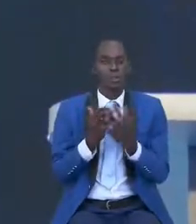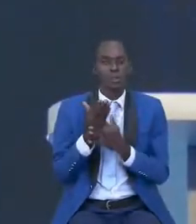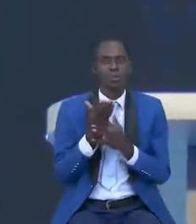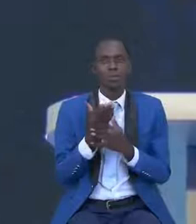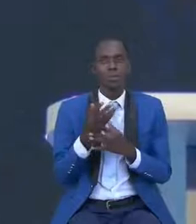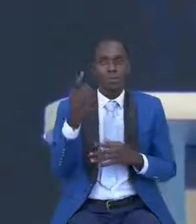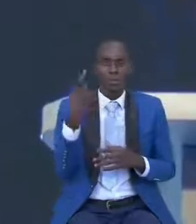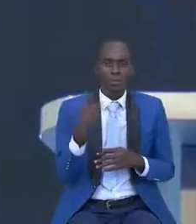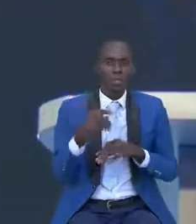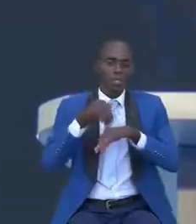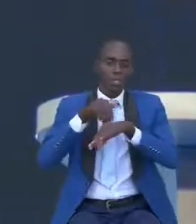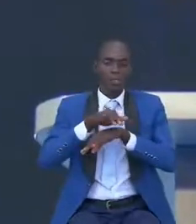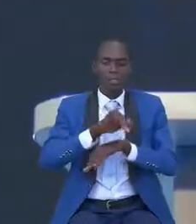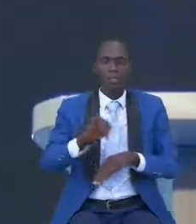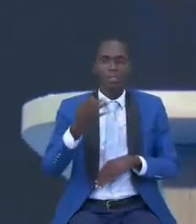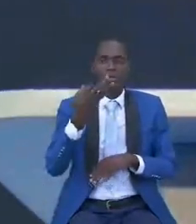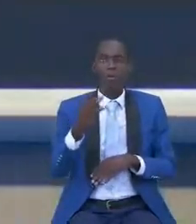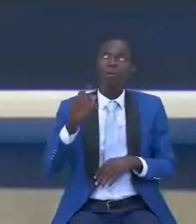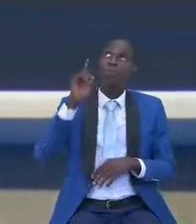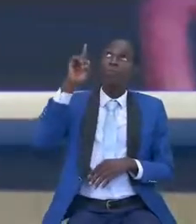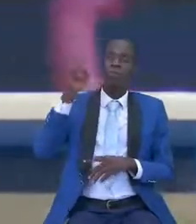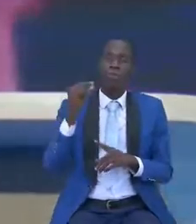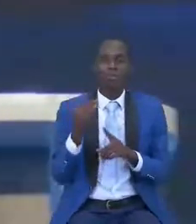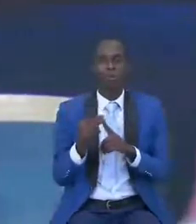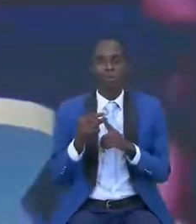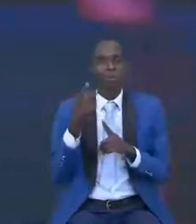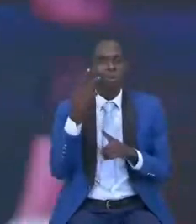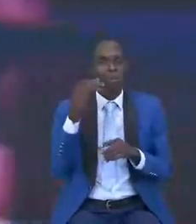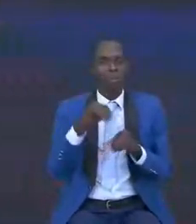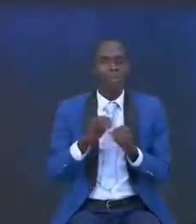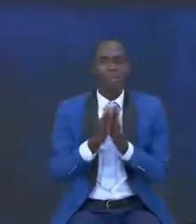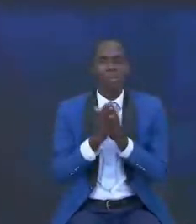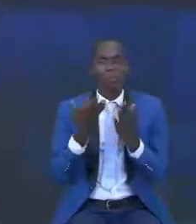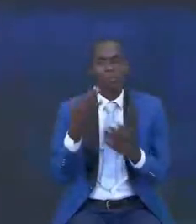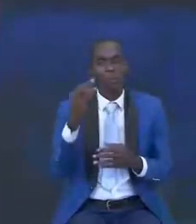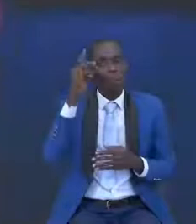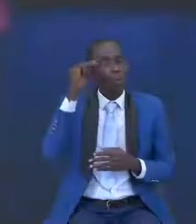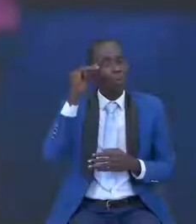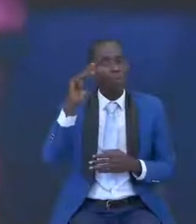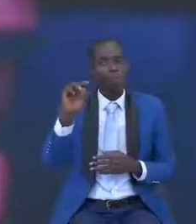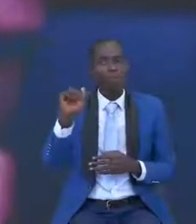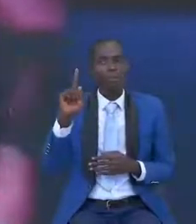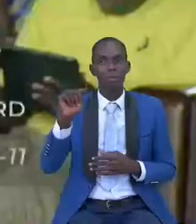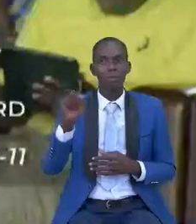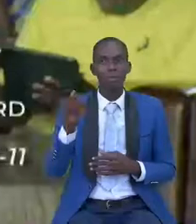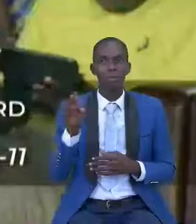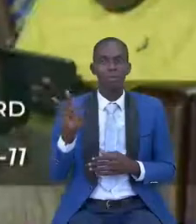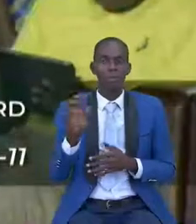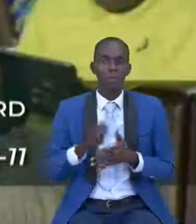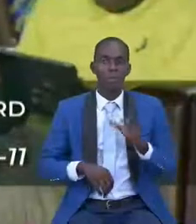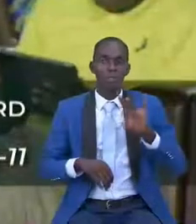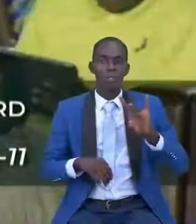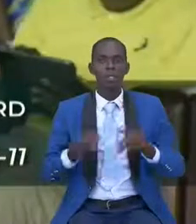vie. Le rétablissement par l'envoi de sa parole. En Matthieu chapitre